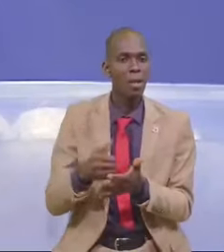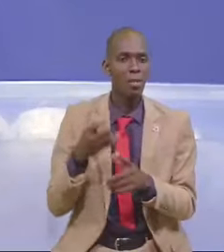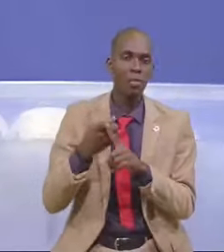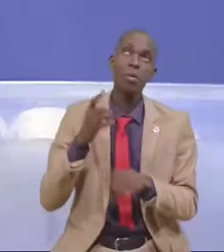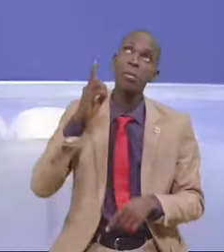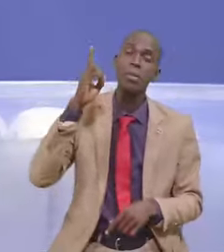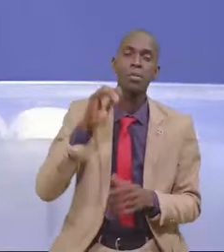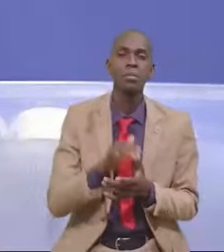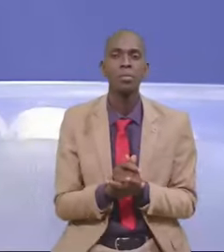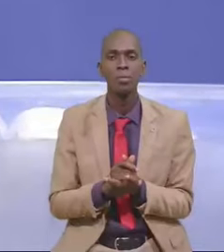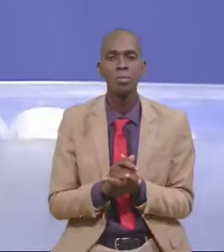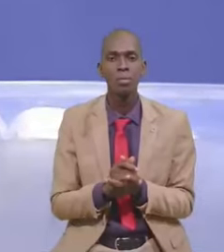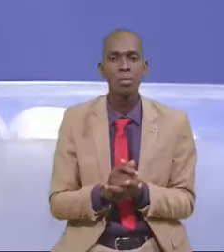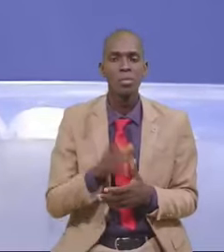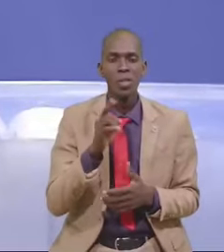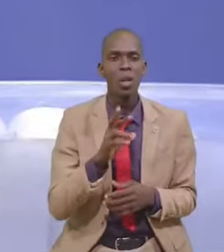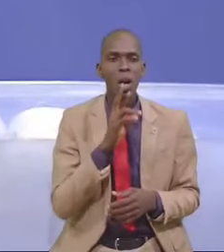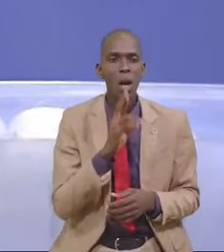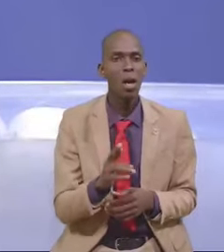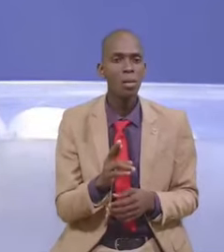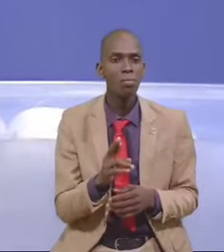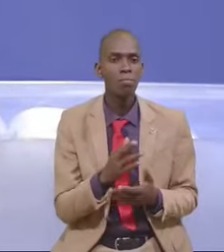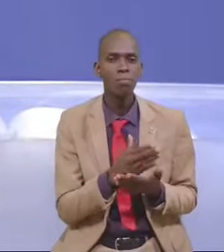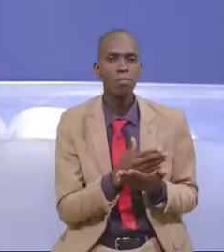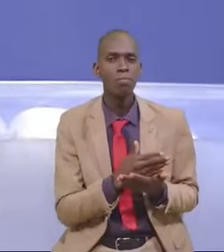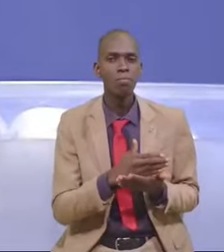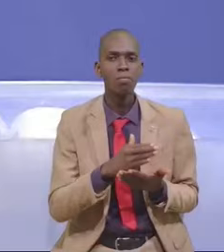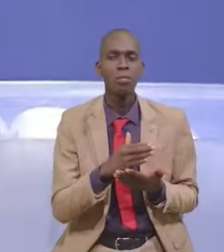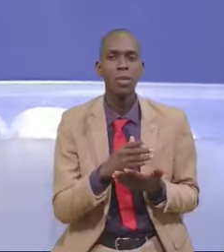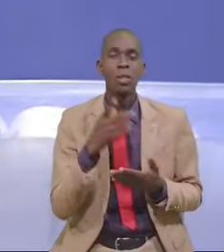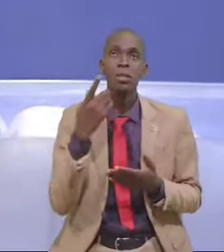Vous cherchez la vérité. La vérité céleste.